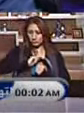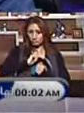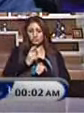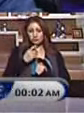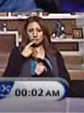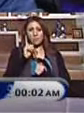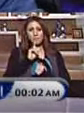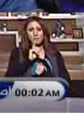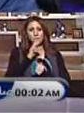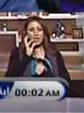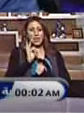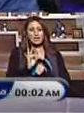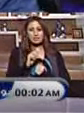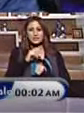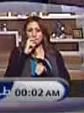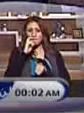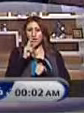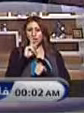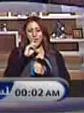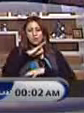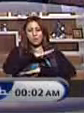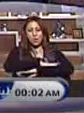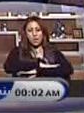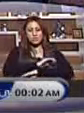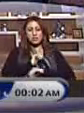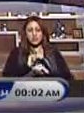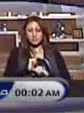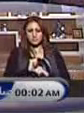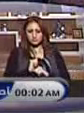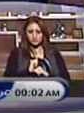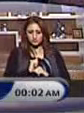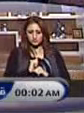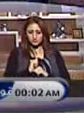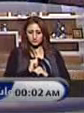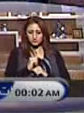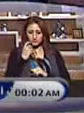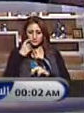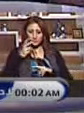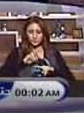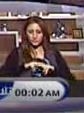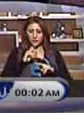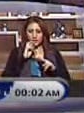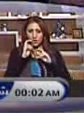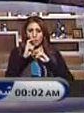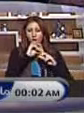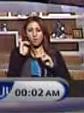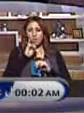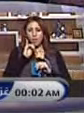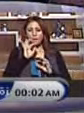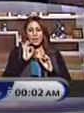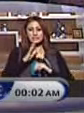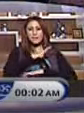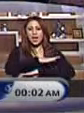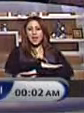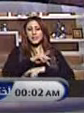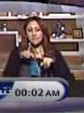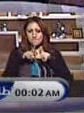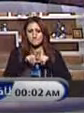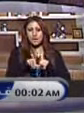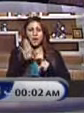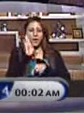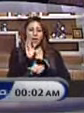عائشه المؤمن ليس بفاحش ولا بذيء ولا صخاب في الاسواق قضيه الحوار نحن يجب ان